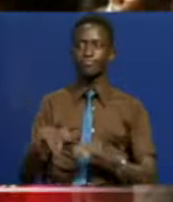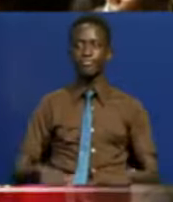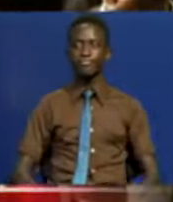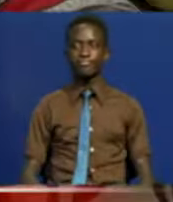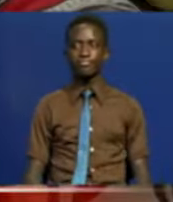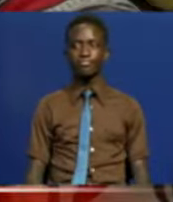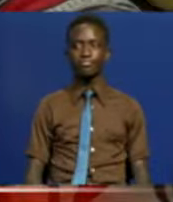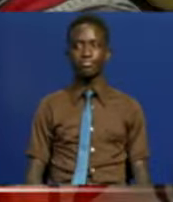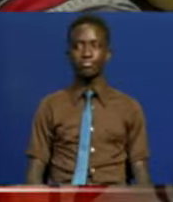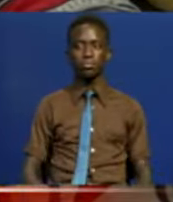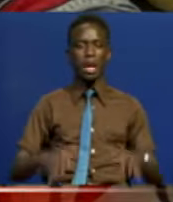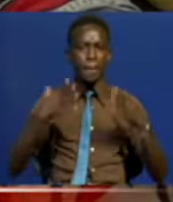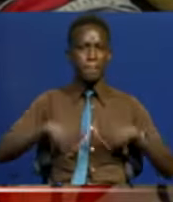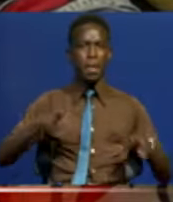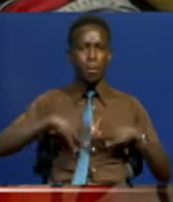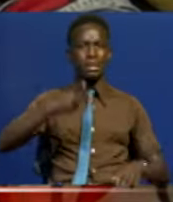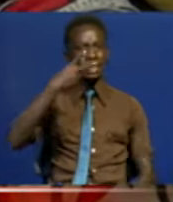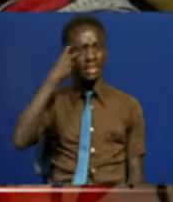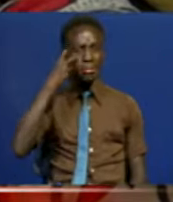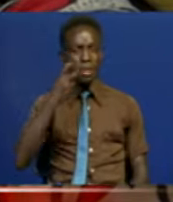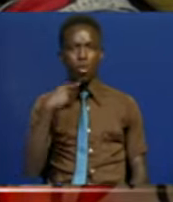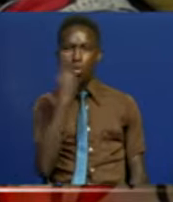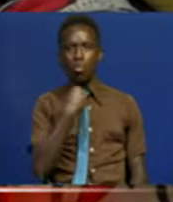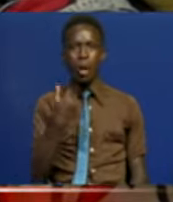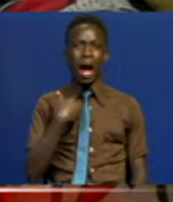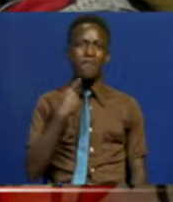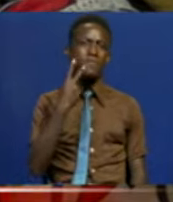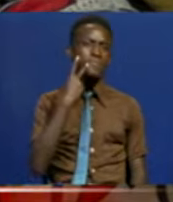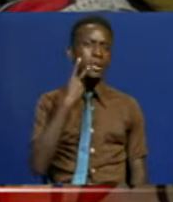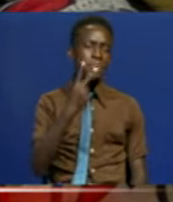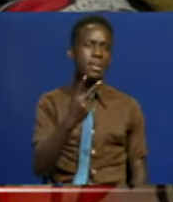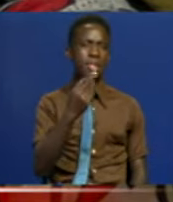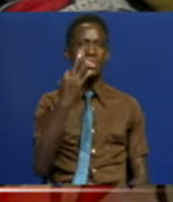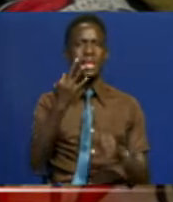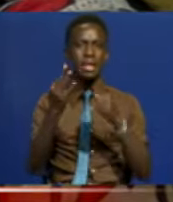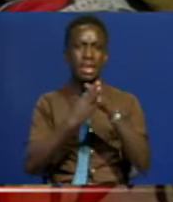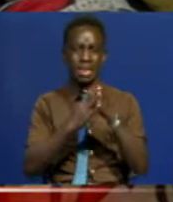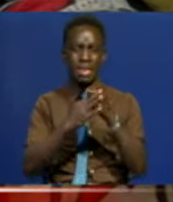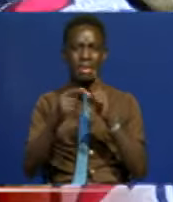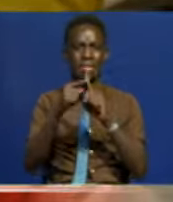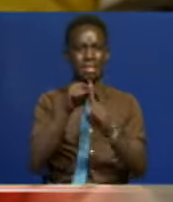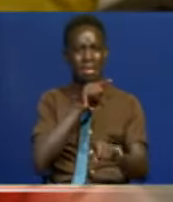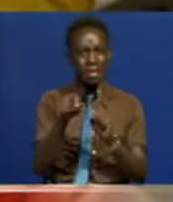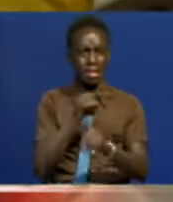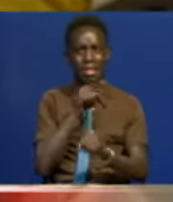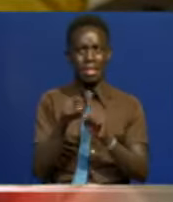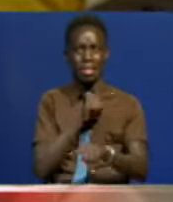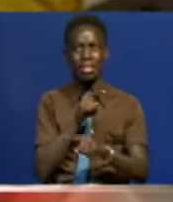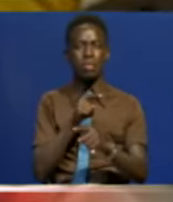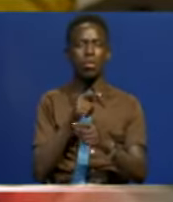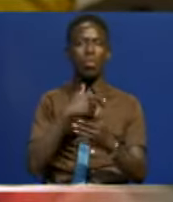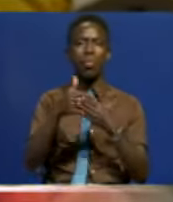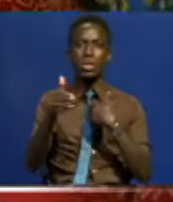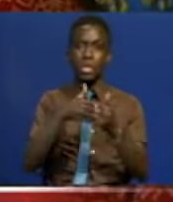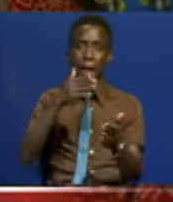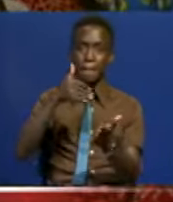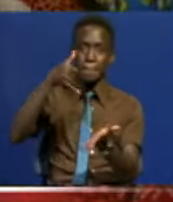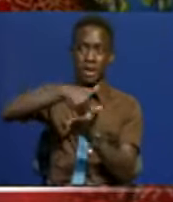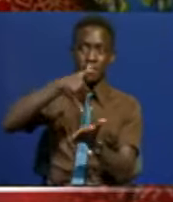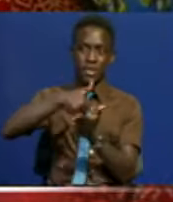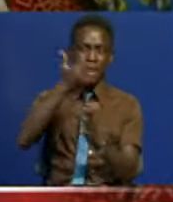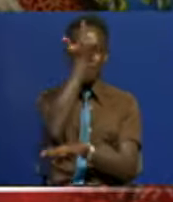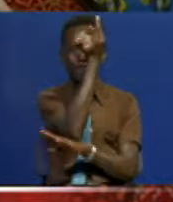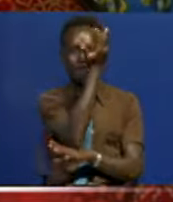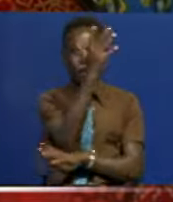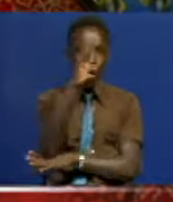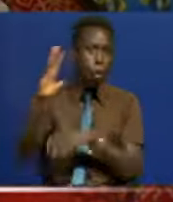Washukiwa ambao wanakabiliwa na mashtaka 238 ya kuua bila kukusudia katika msitu wa Shakaola